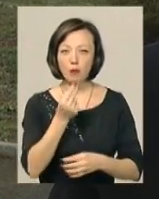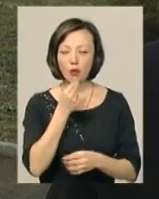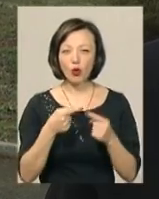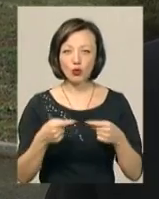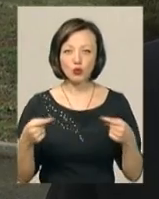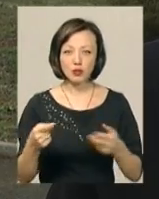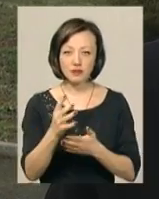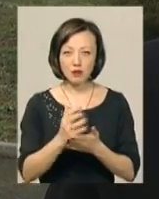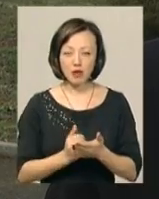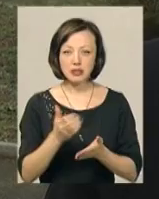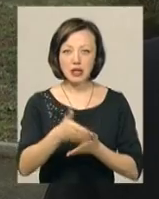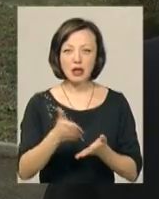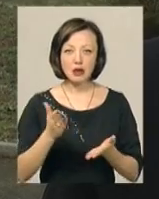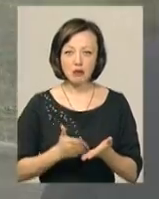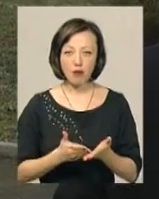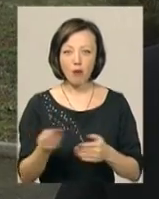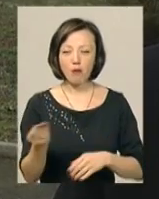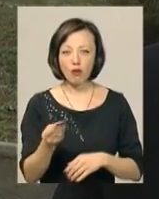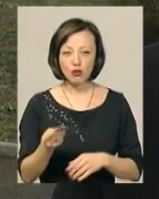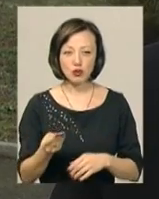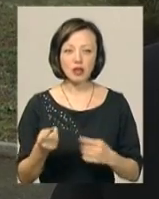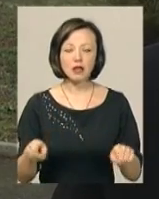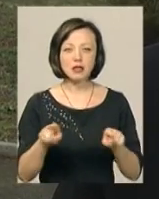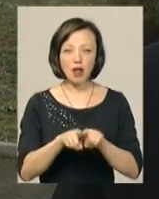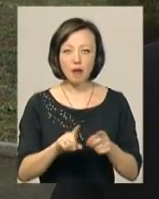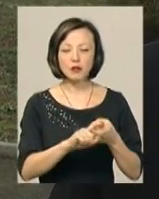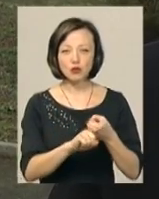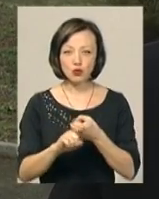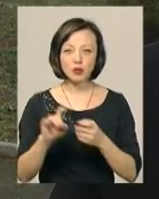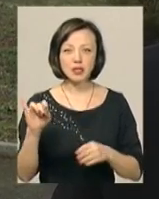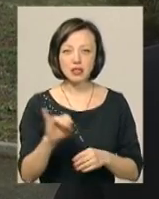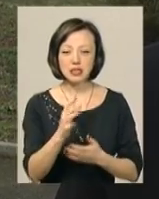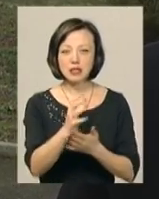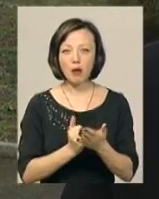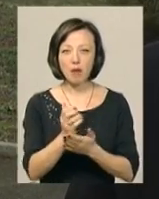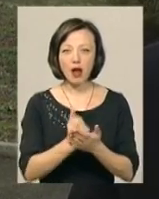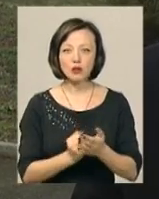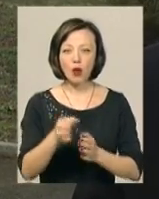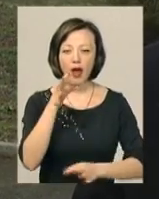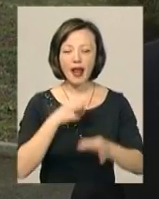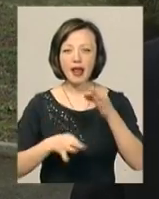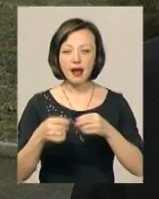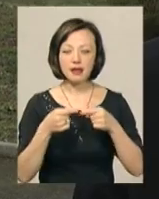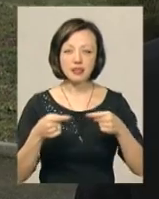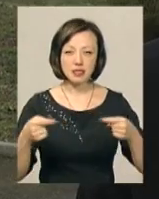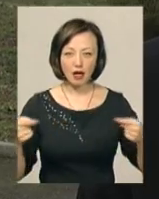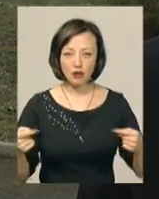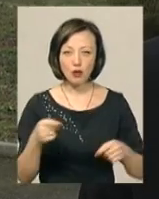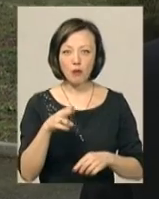продуктів, хліба, борошна. То ж саме стосується запасу лікарських засобів. Це